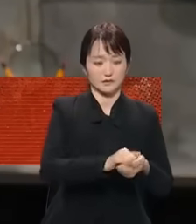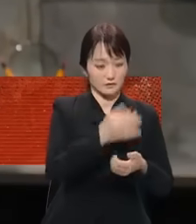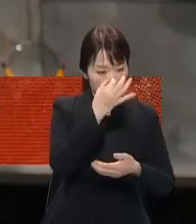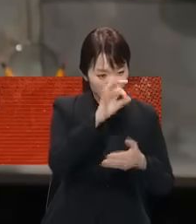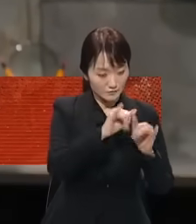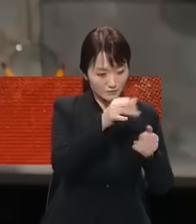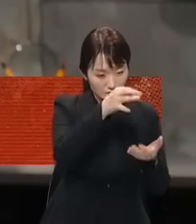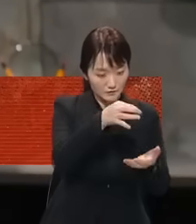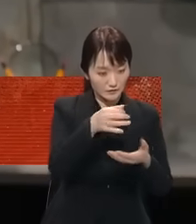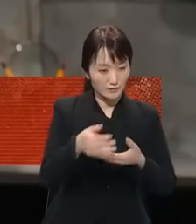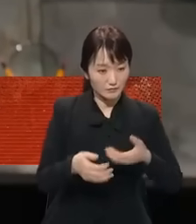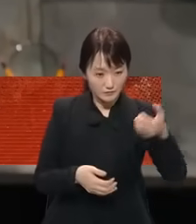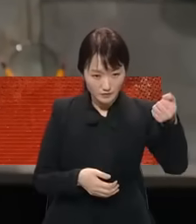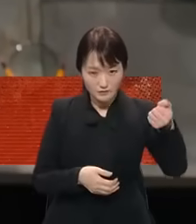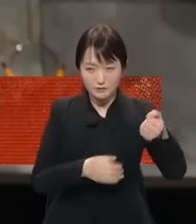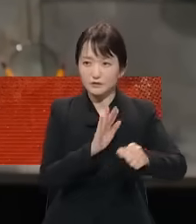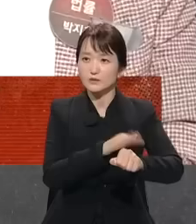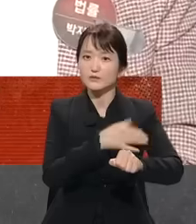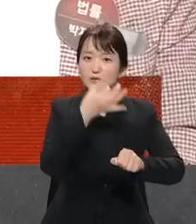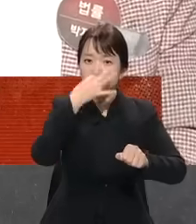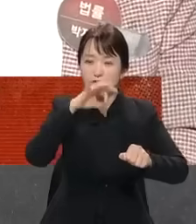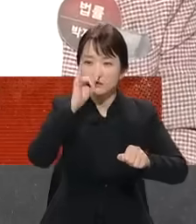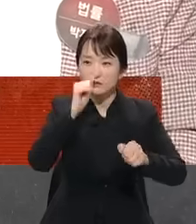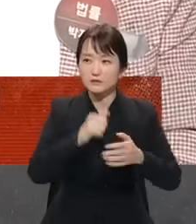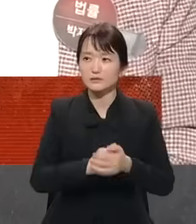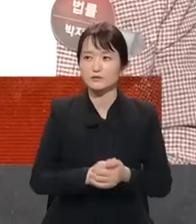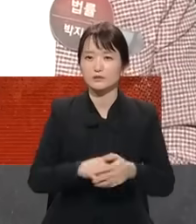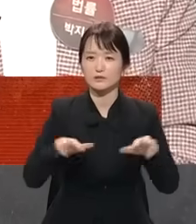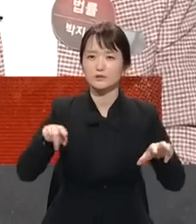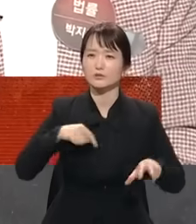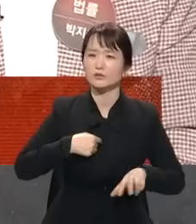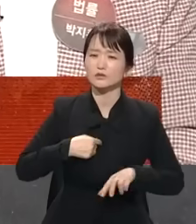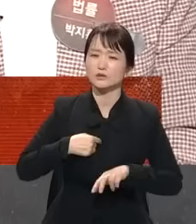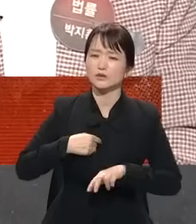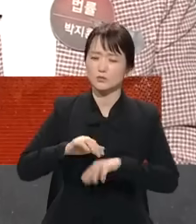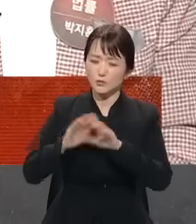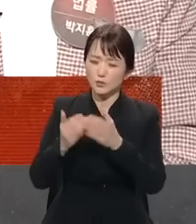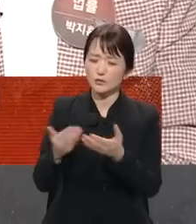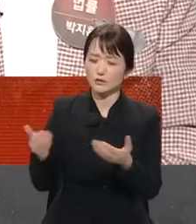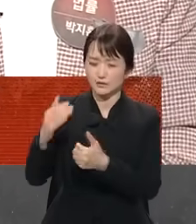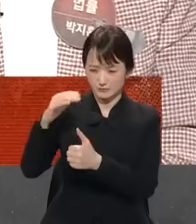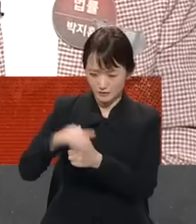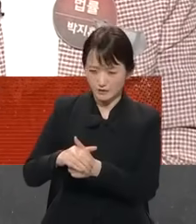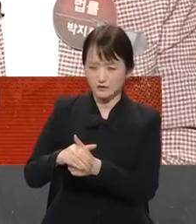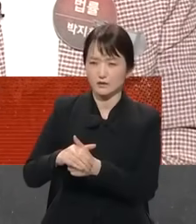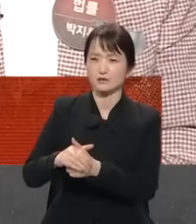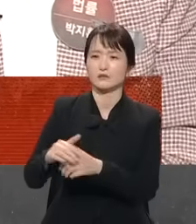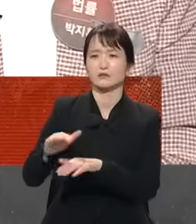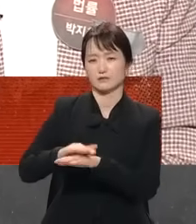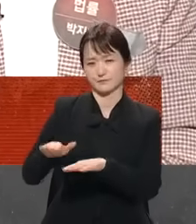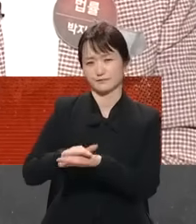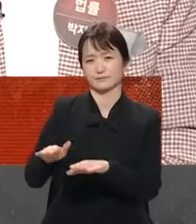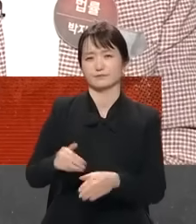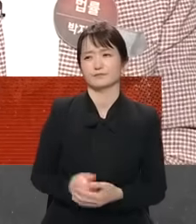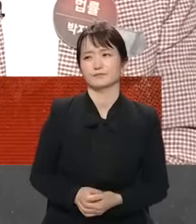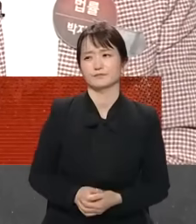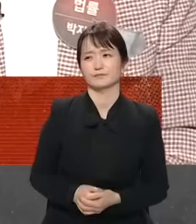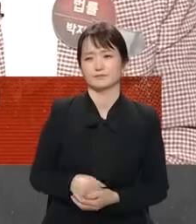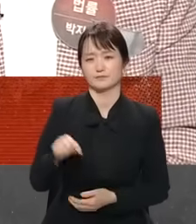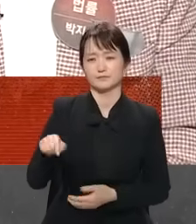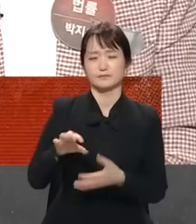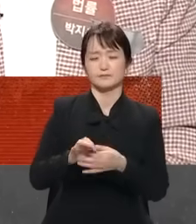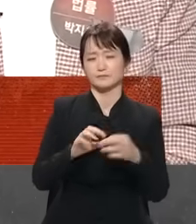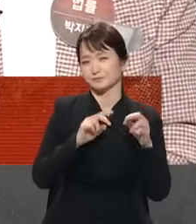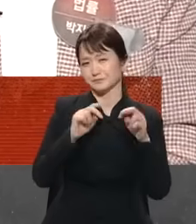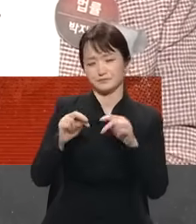뭔가 부당이득이나 이런 부분들이 있습니다. 왜냐 혼자서 지금 다 일궈냈고 이런 부분이 있잖아요. 예, 예, 예. 그런 부분을 또 이 다툼의 여지가